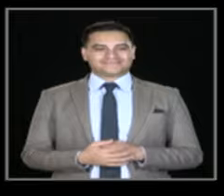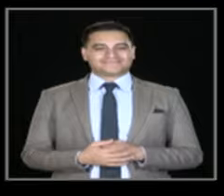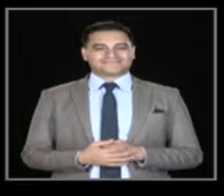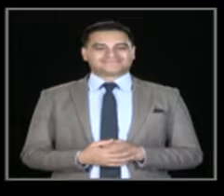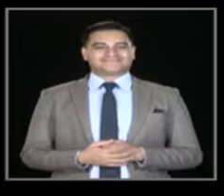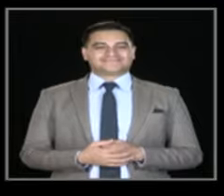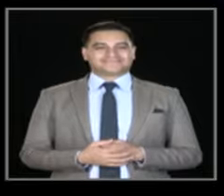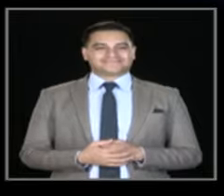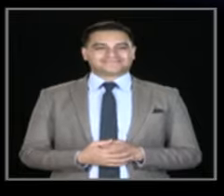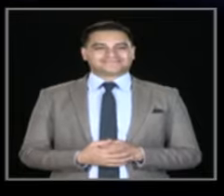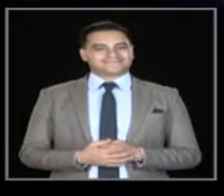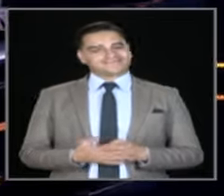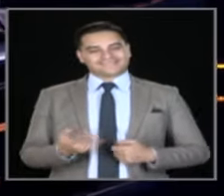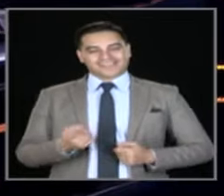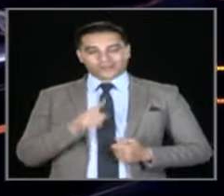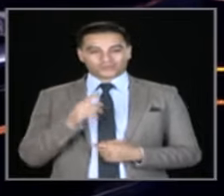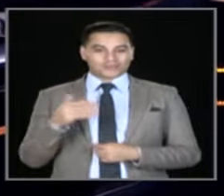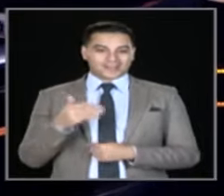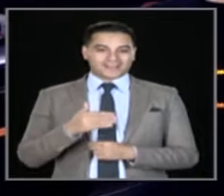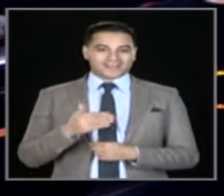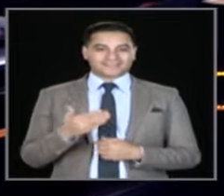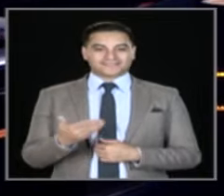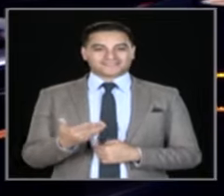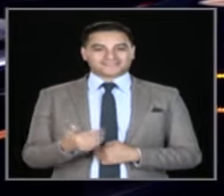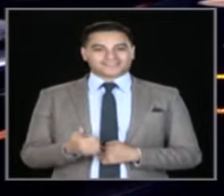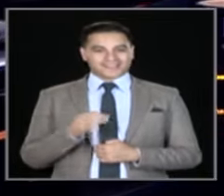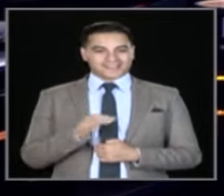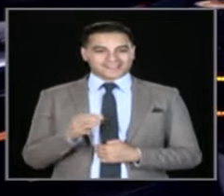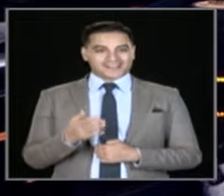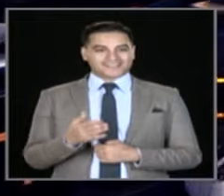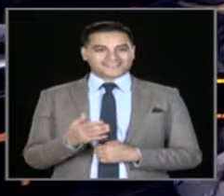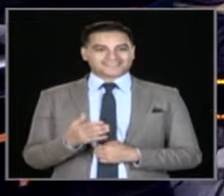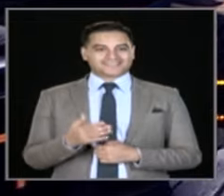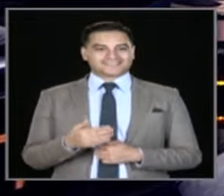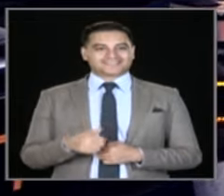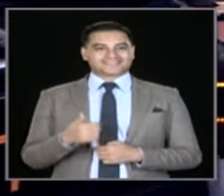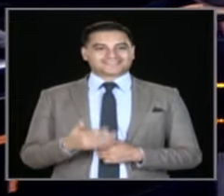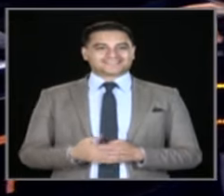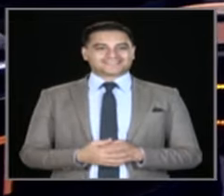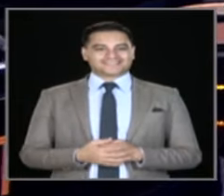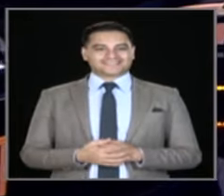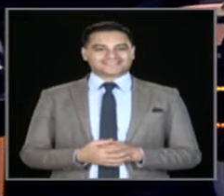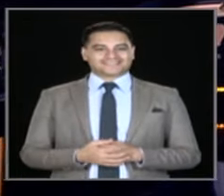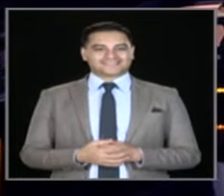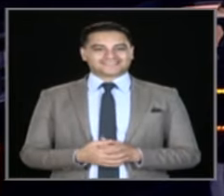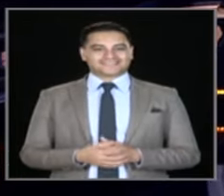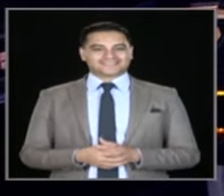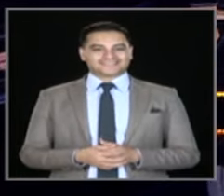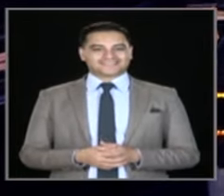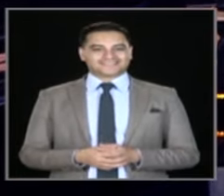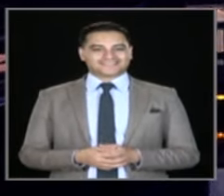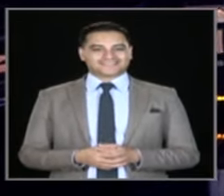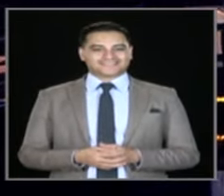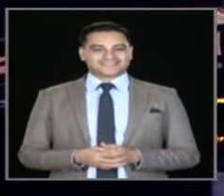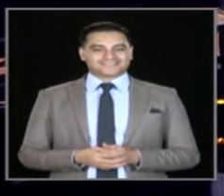سبعه لو السؤال العاشر كمل ما انت هتكسب حتوش مين اكتر